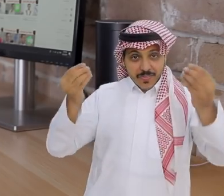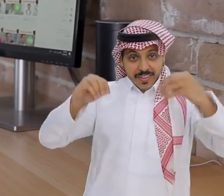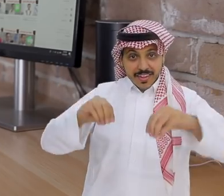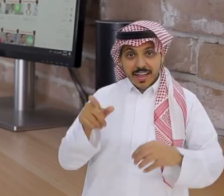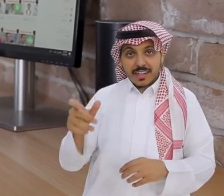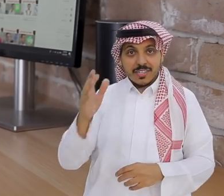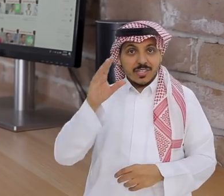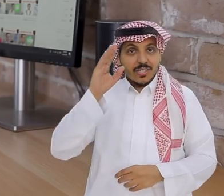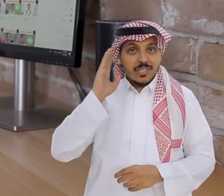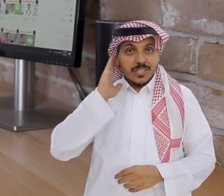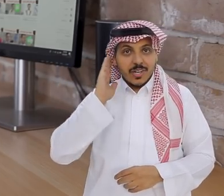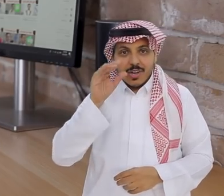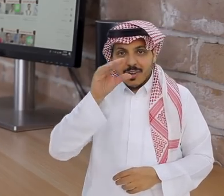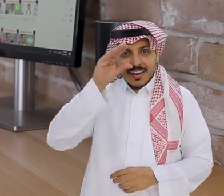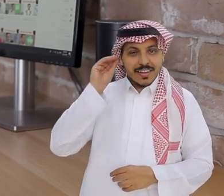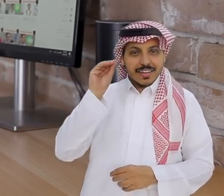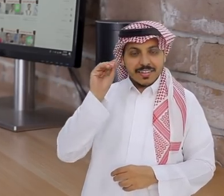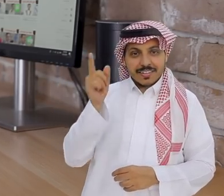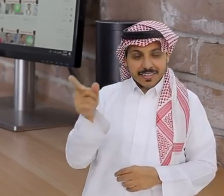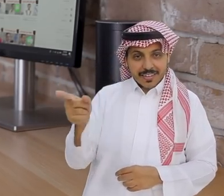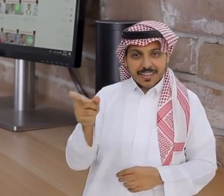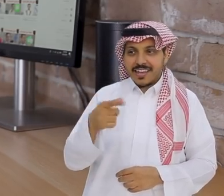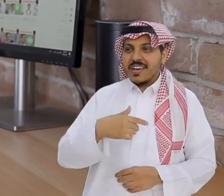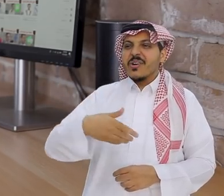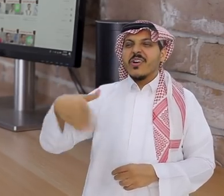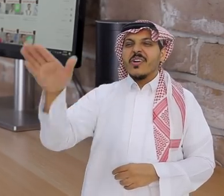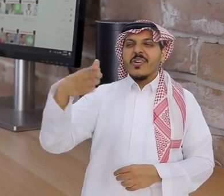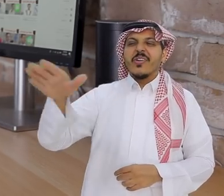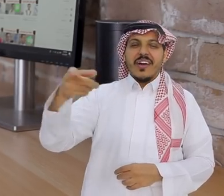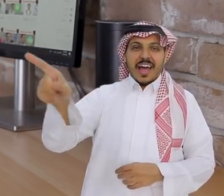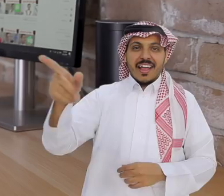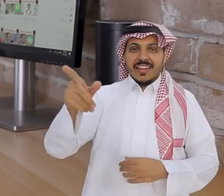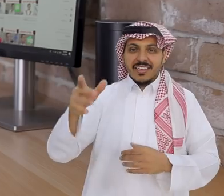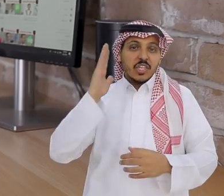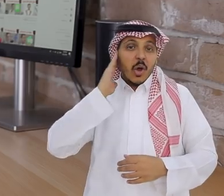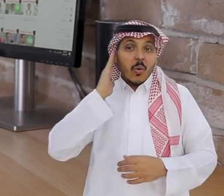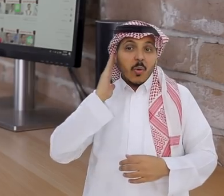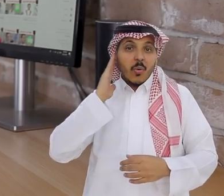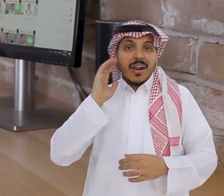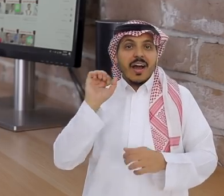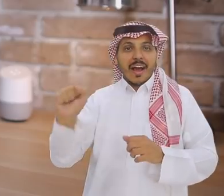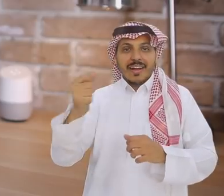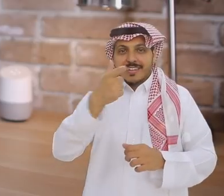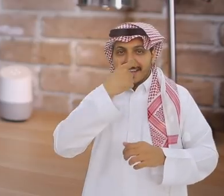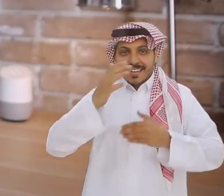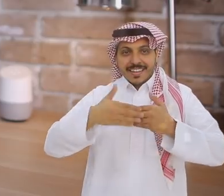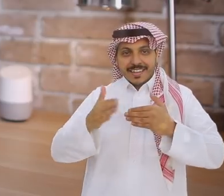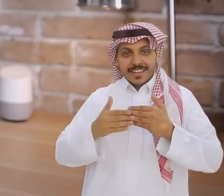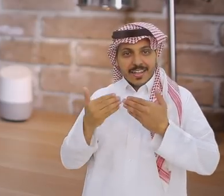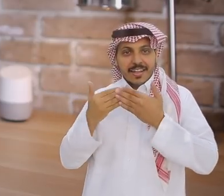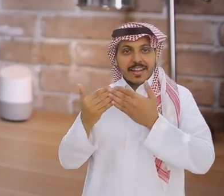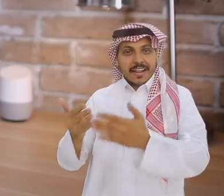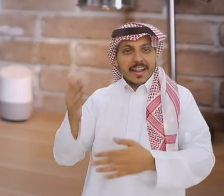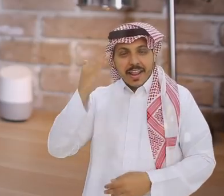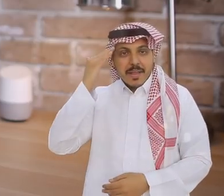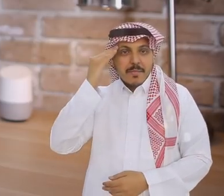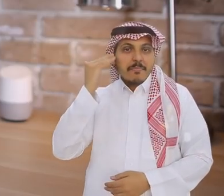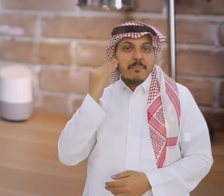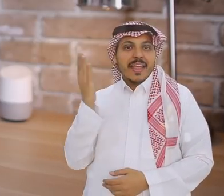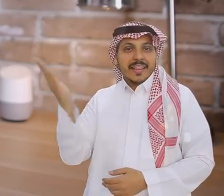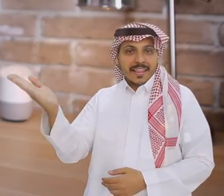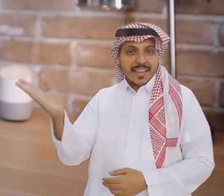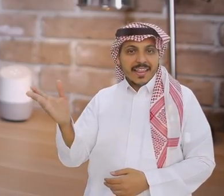بعض مستخدمين الأندرويد بقوله رح أنتوا جوالات عاملات المنازل. كون أنه جوالات الأندرويد